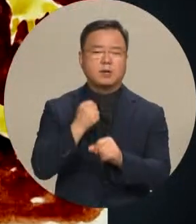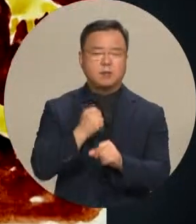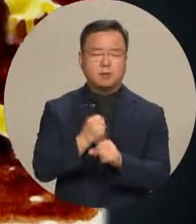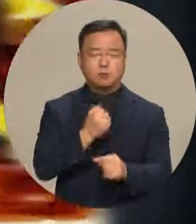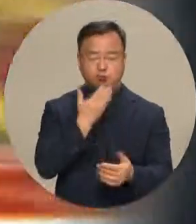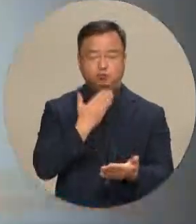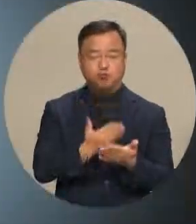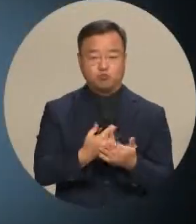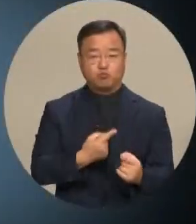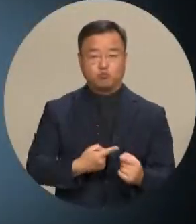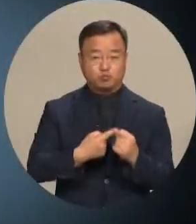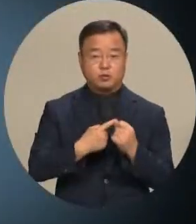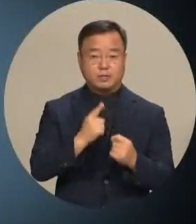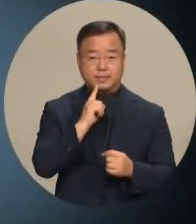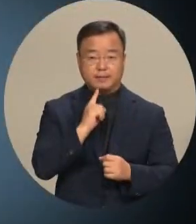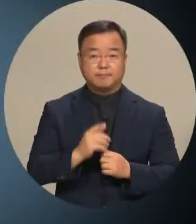이유입니다.